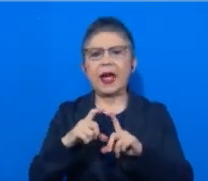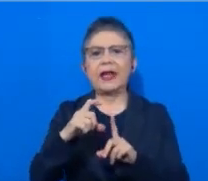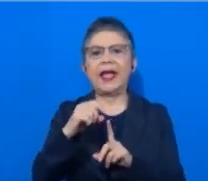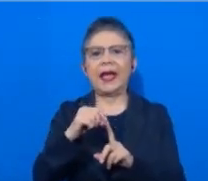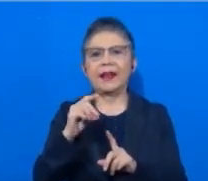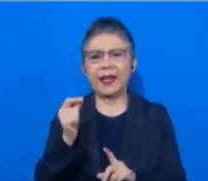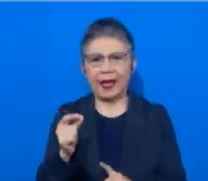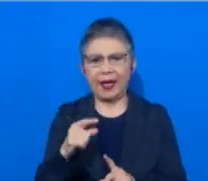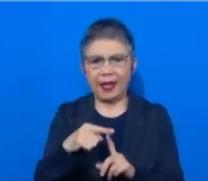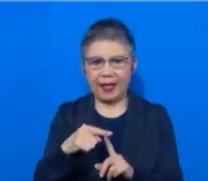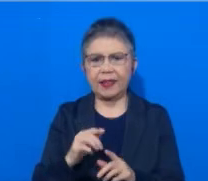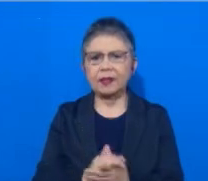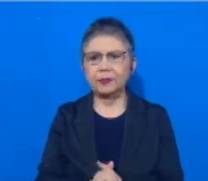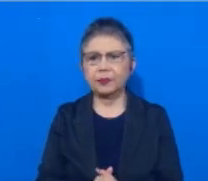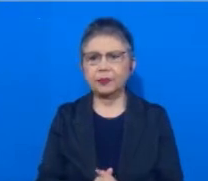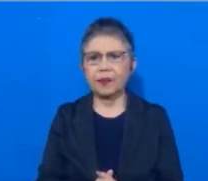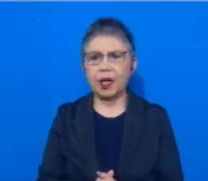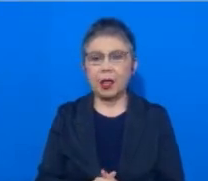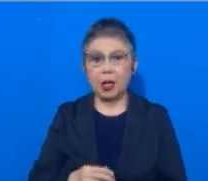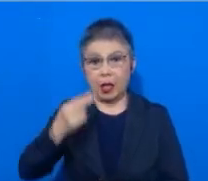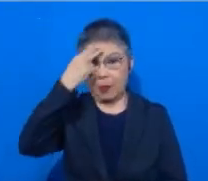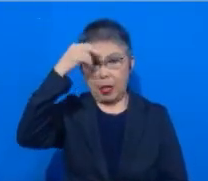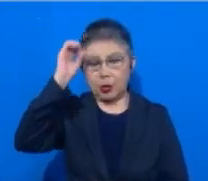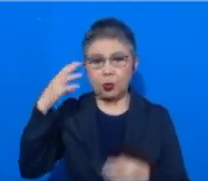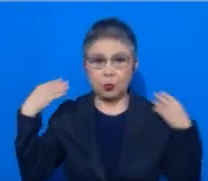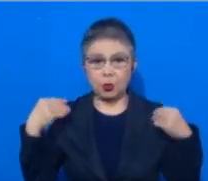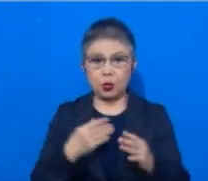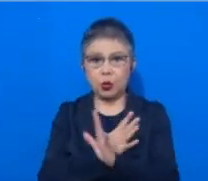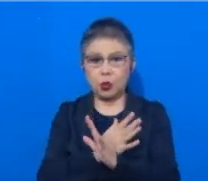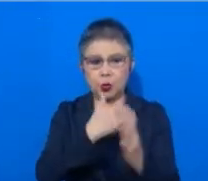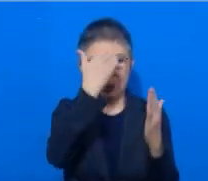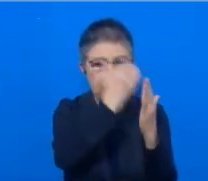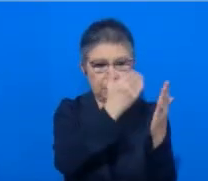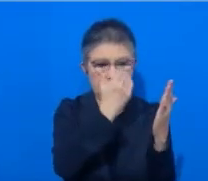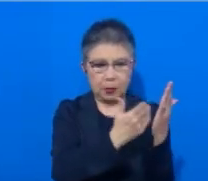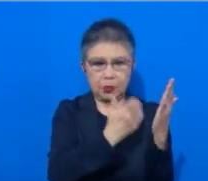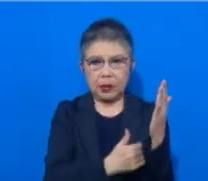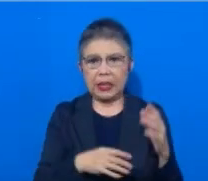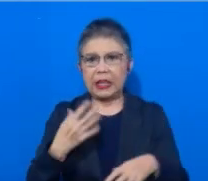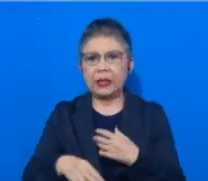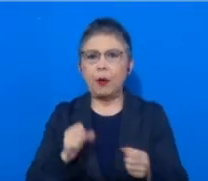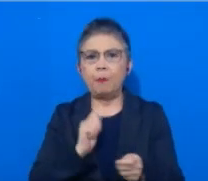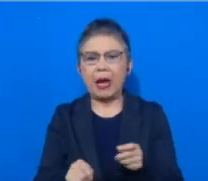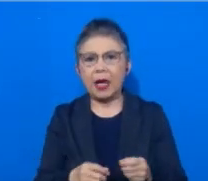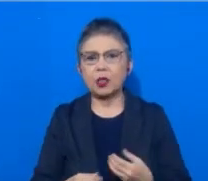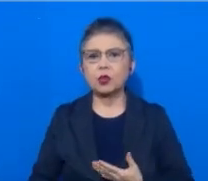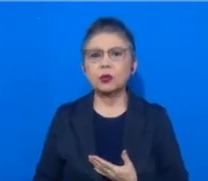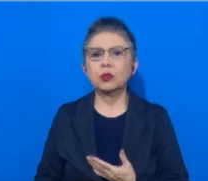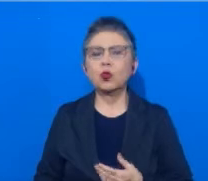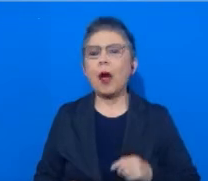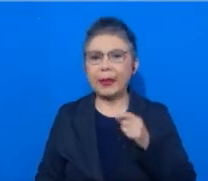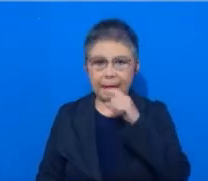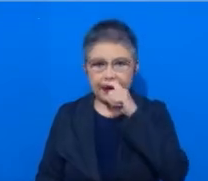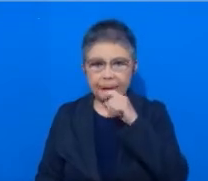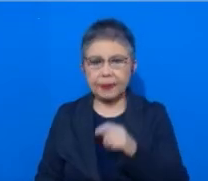keranumahang t kabit humumas Polda Jawa Timur menyampaikan kronologis kejadian polwan bakar suami yang juga polisi